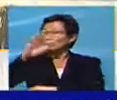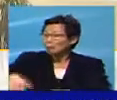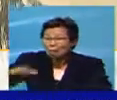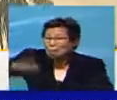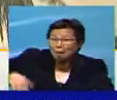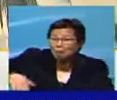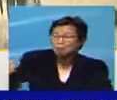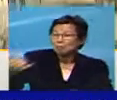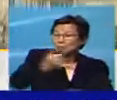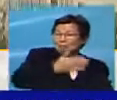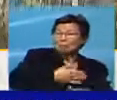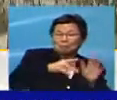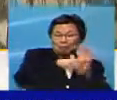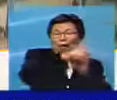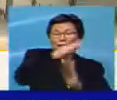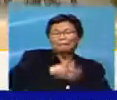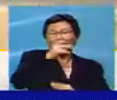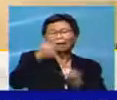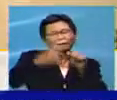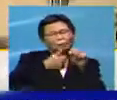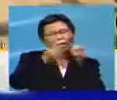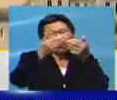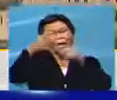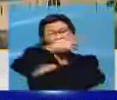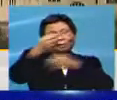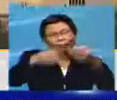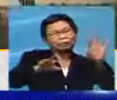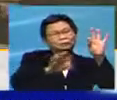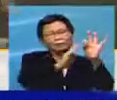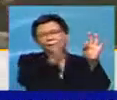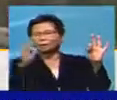pameran MyKL, ia dibuka setiap hari dari pukul 9 pagi